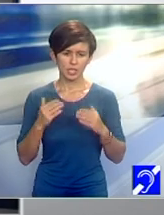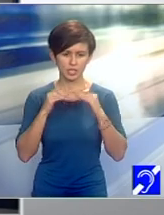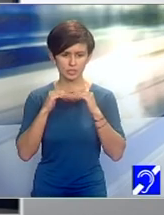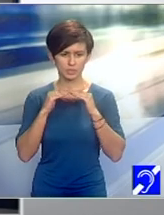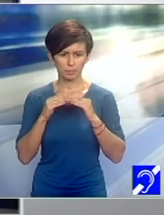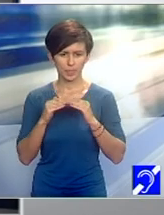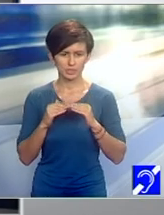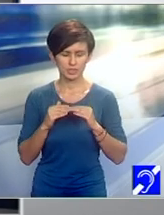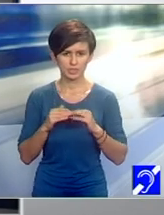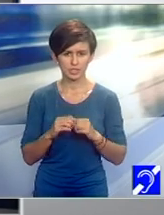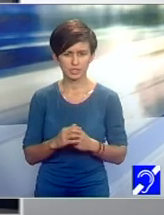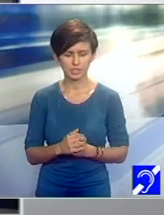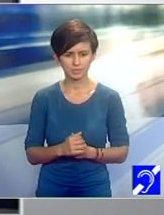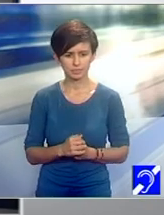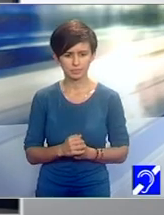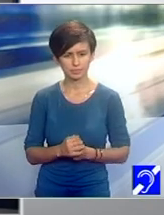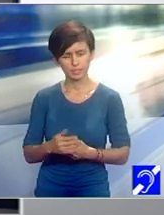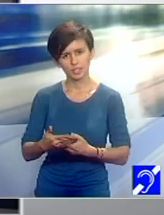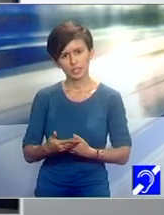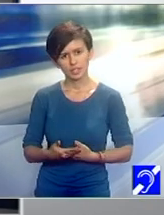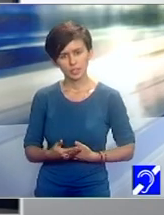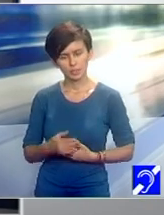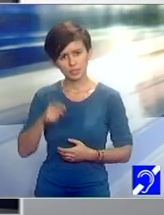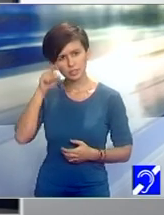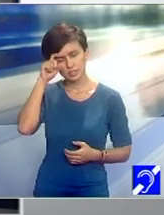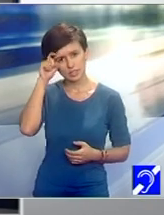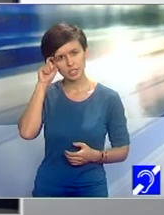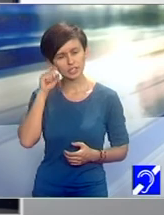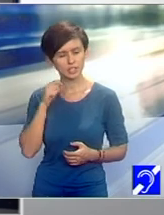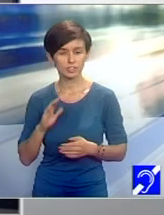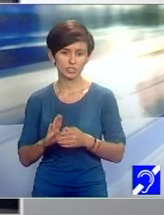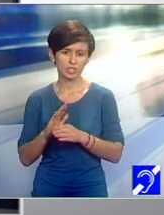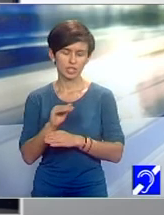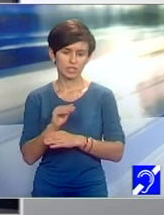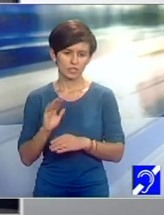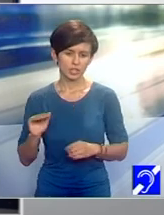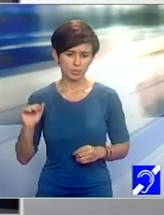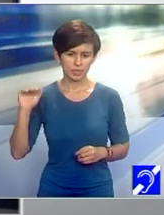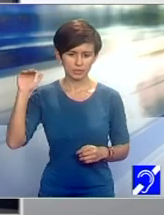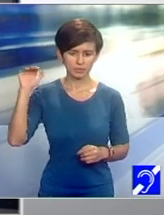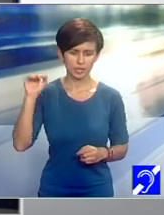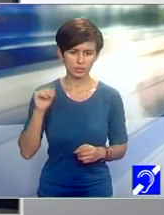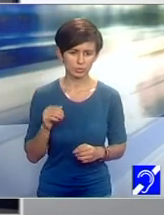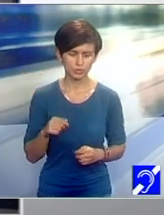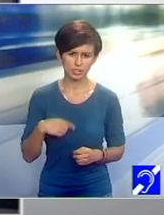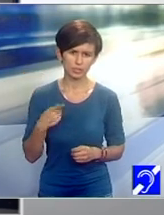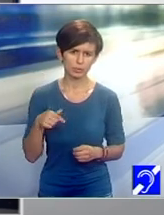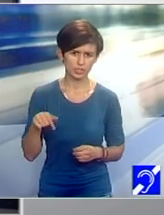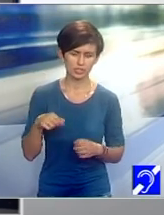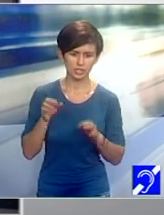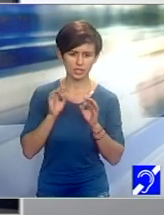diferențe așa de mari, primesc încredere în sine și, în primul rând, devin mult mai adulți, mai autonomi după astfel de